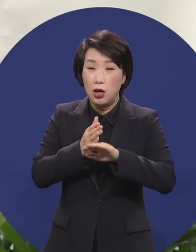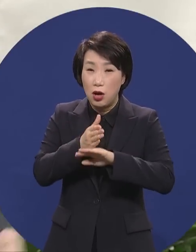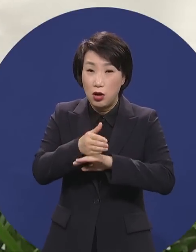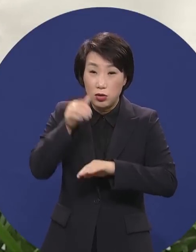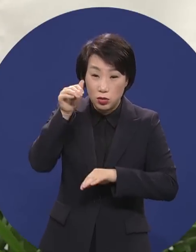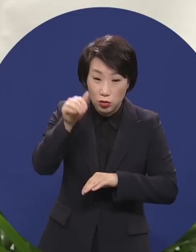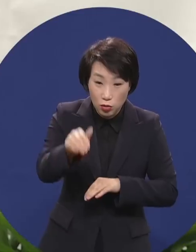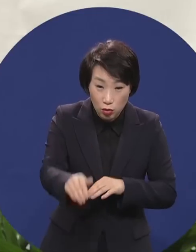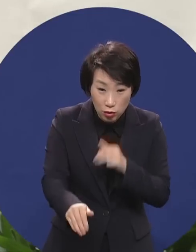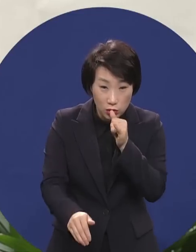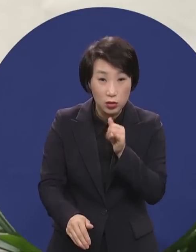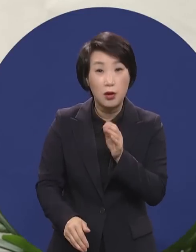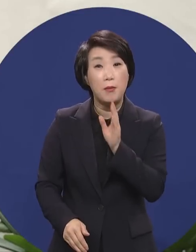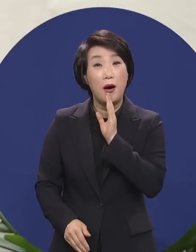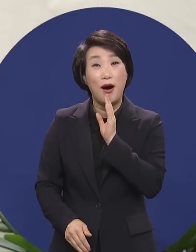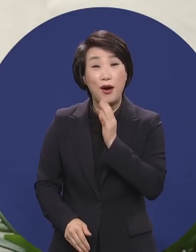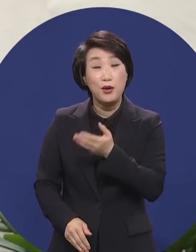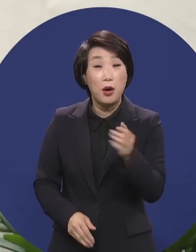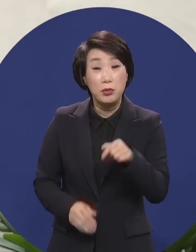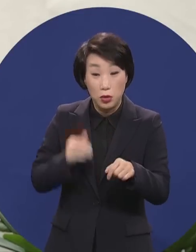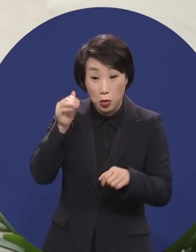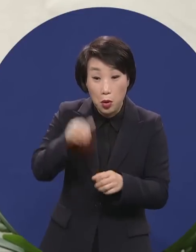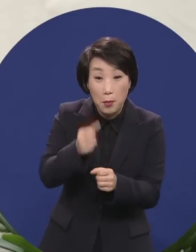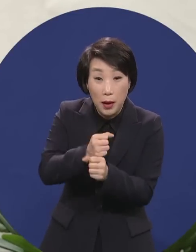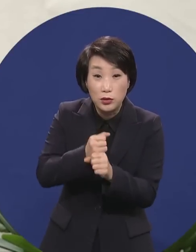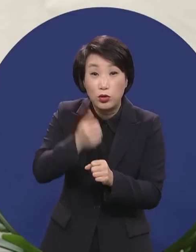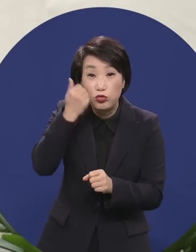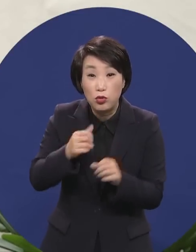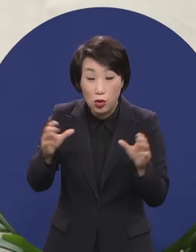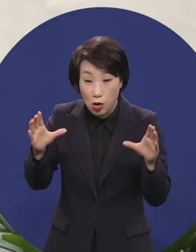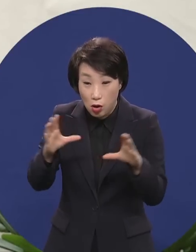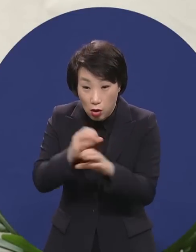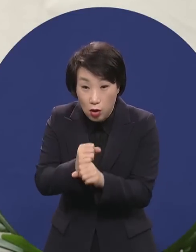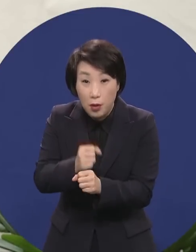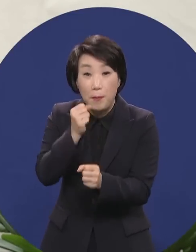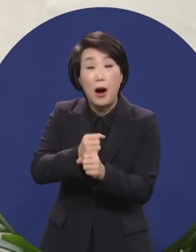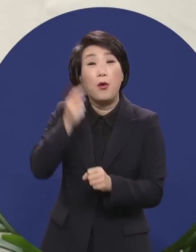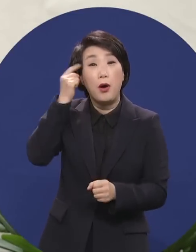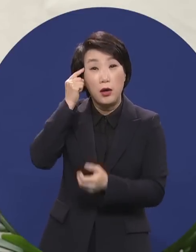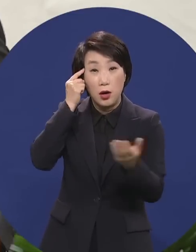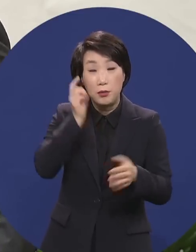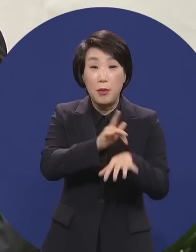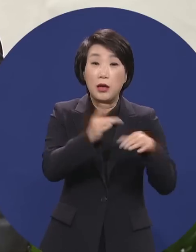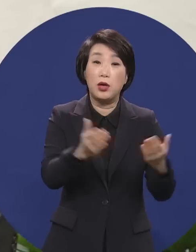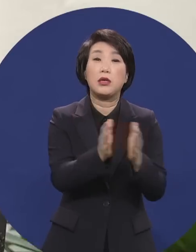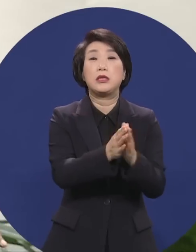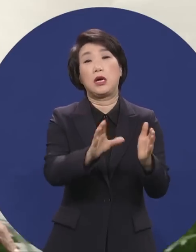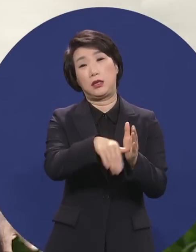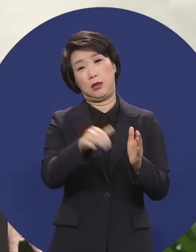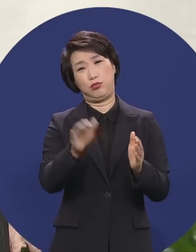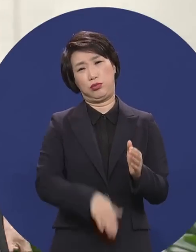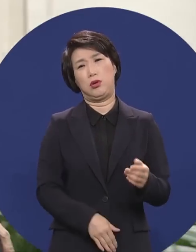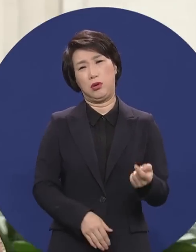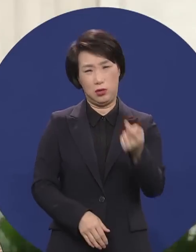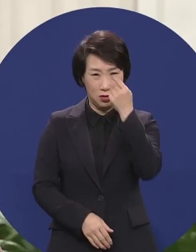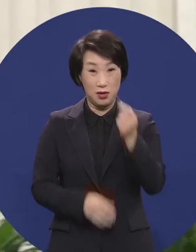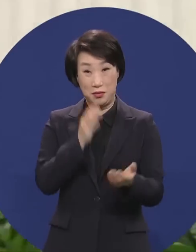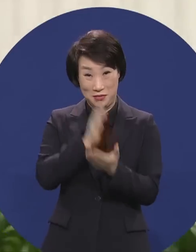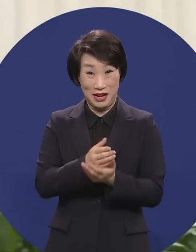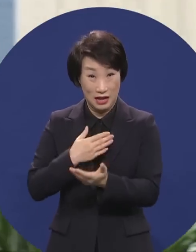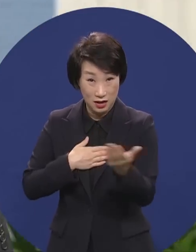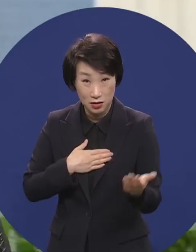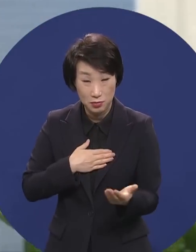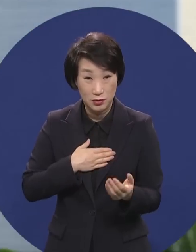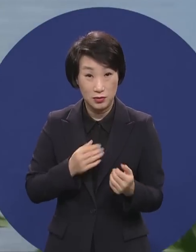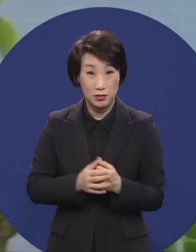무너져 가는 것은 누가 이렇게 만드느냐? 마귀 역사의 시작부터 걸려들지 말아야 된다는 거죠.